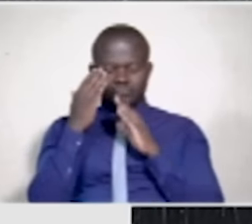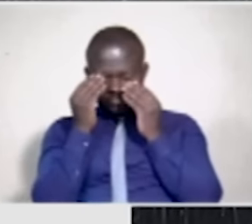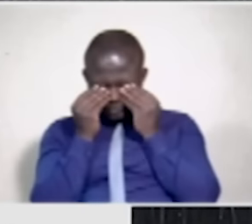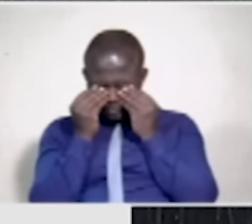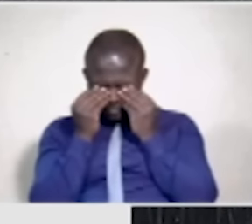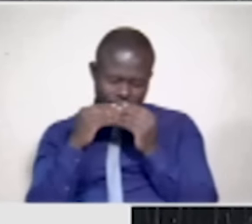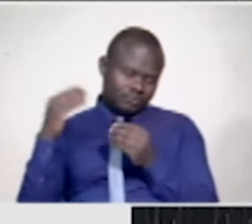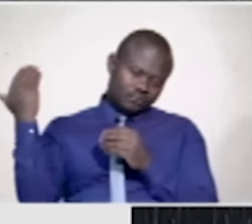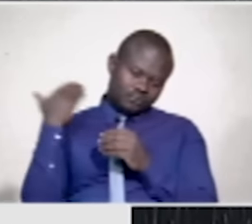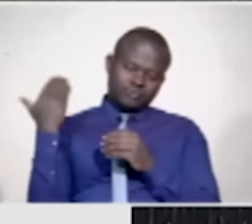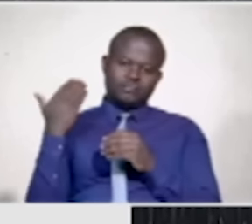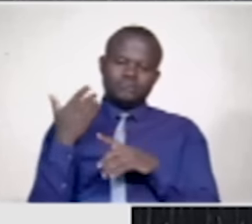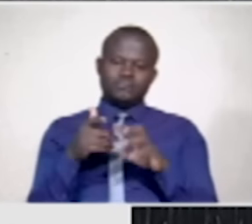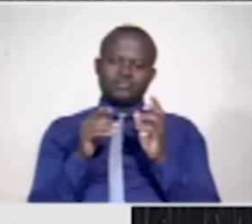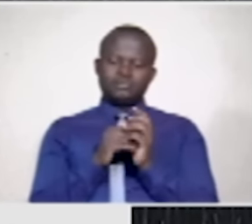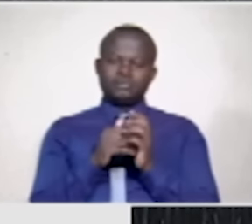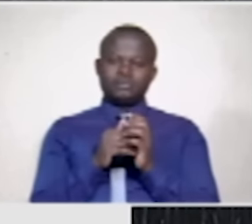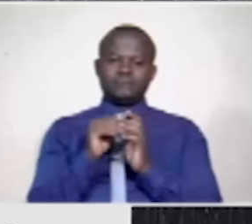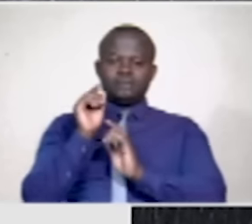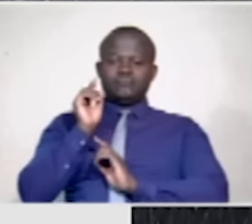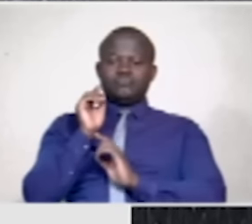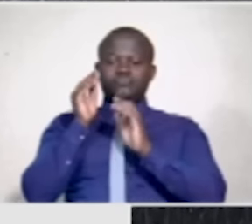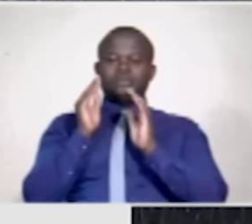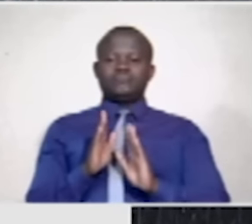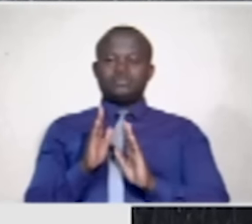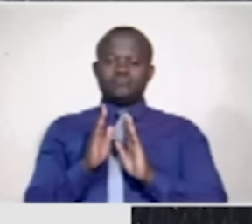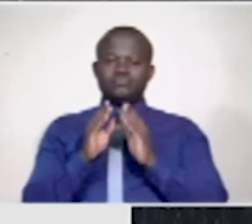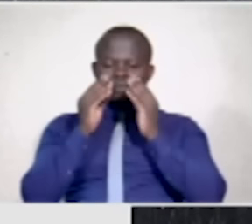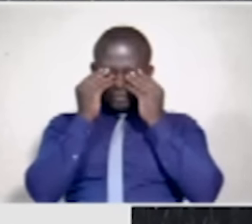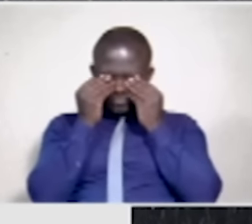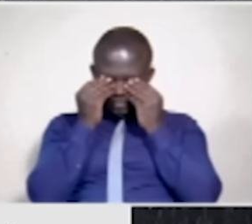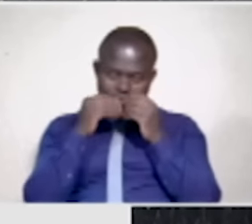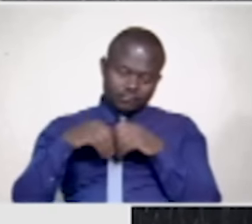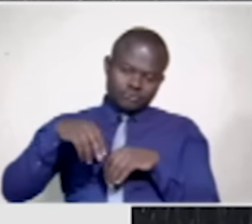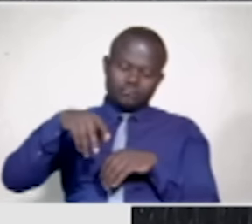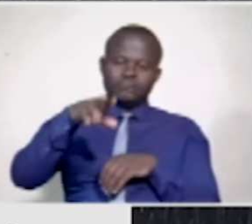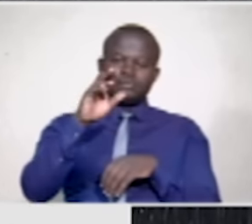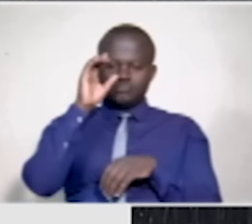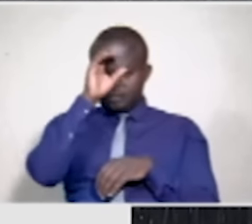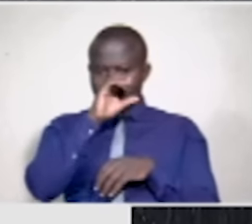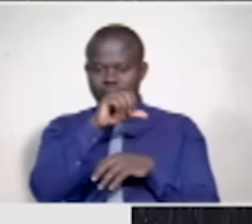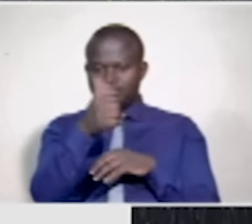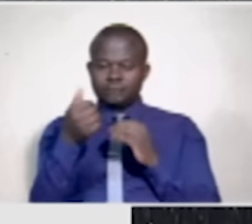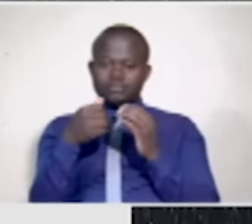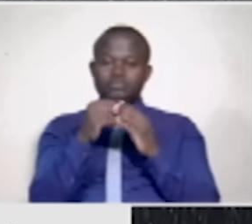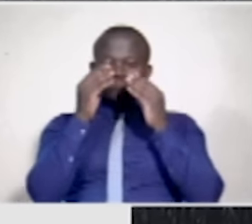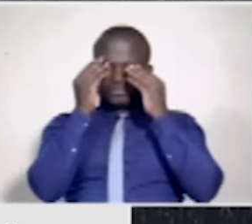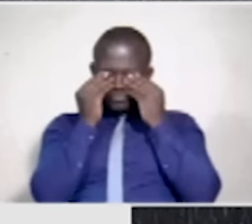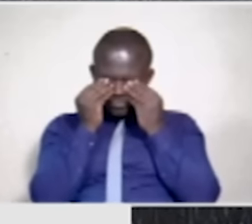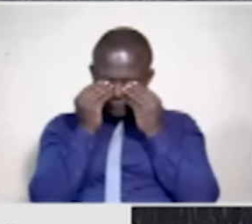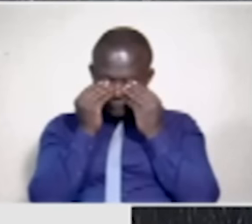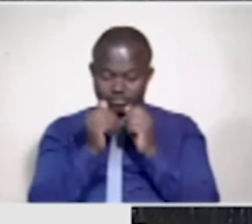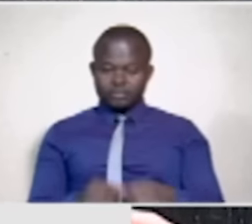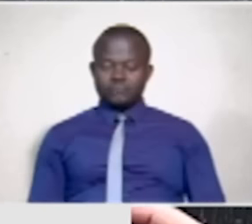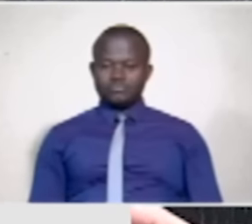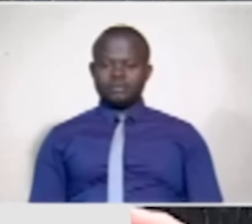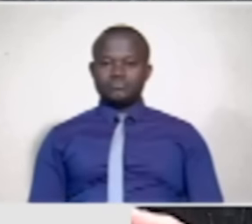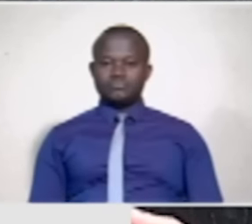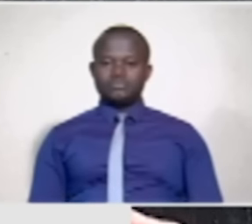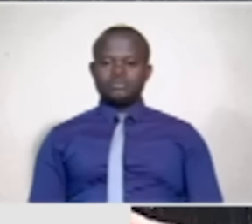basinziriye, kandi babaga ari abazamu. Ndasinziriye narigenderaga nkajya ahasinziriye ubu sinziriye.